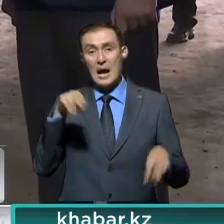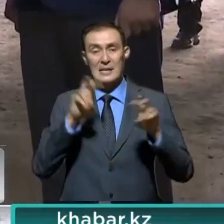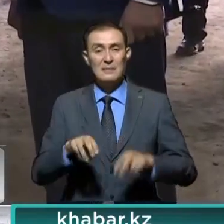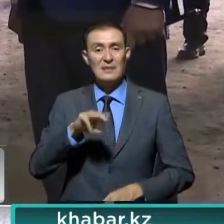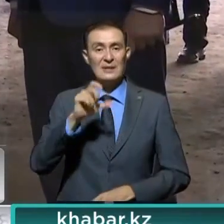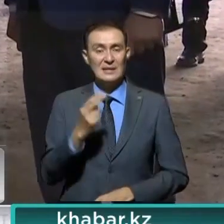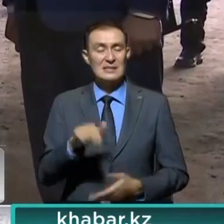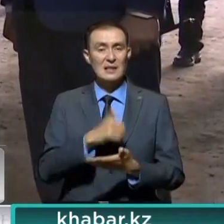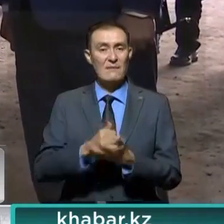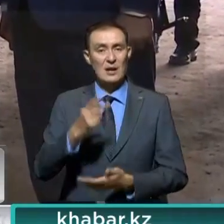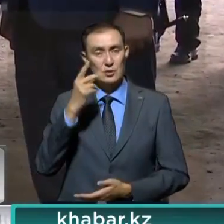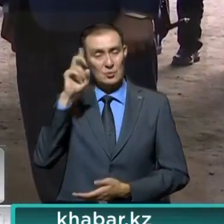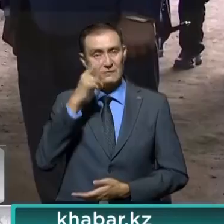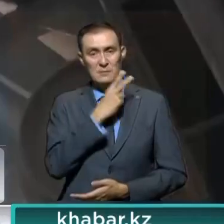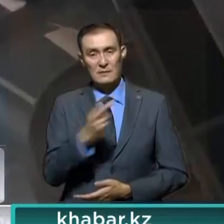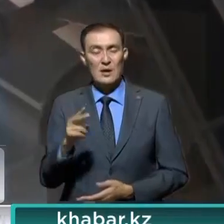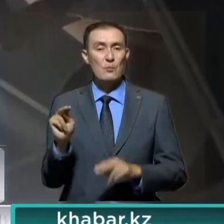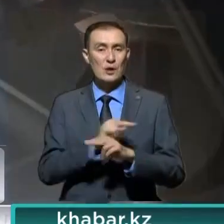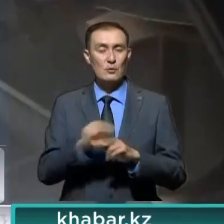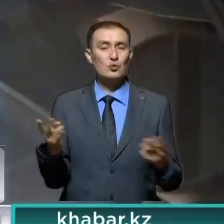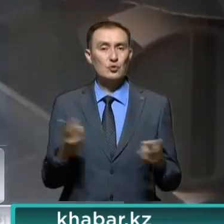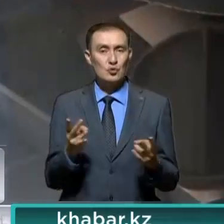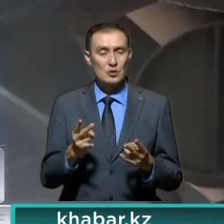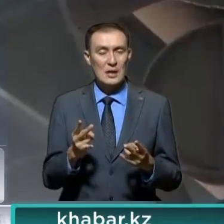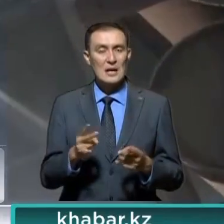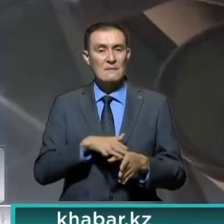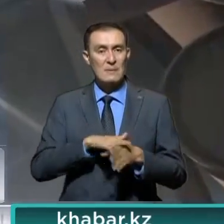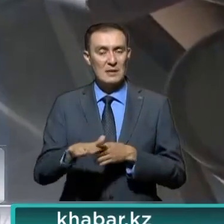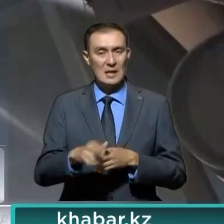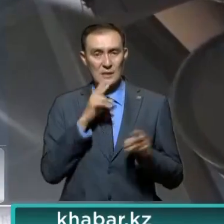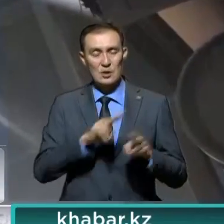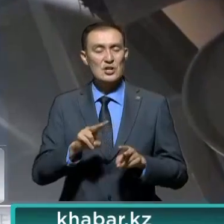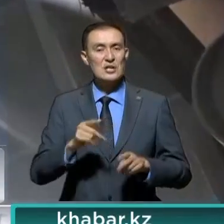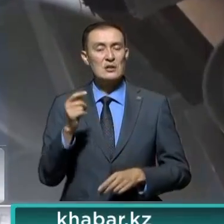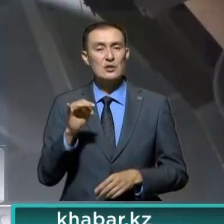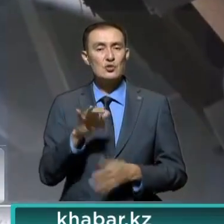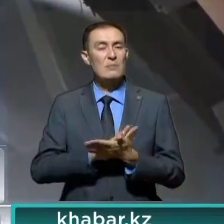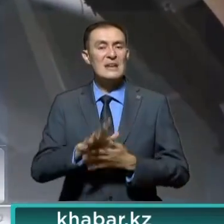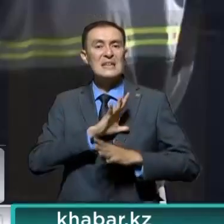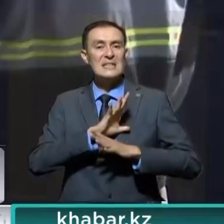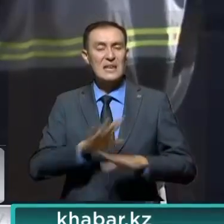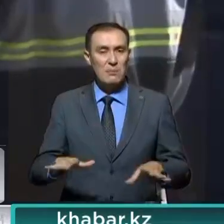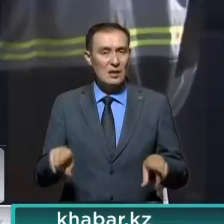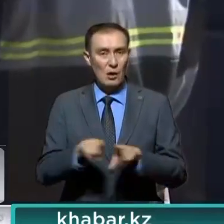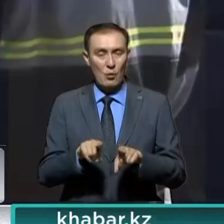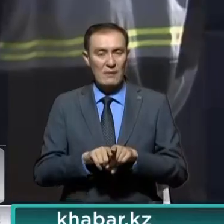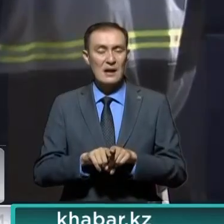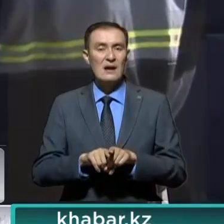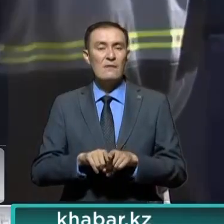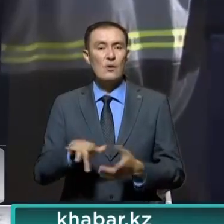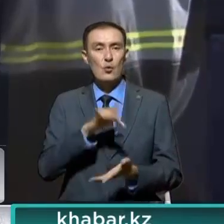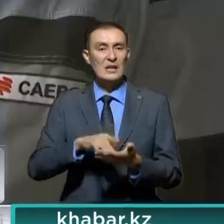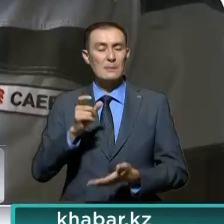ТЭЦ, глава государства отметил, что работы по ремонту нужно держать на контроле и ни в коем случае не допустить подобного ни в